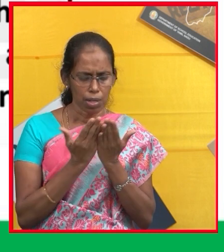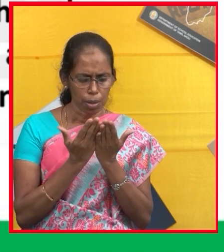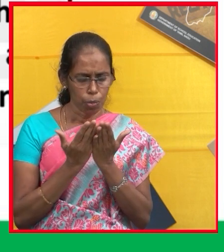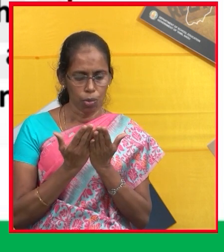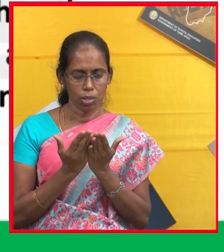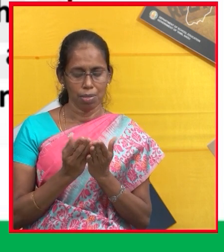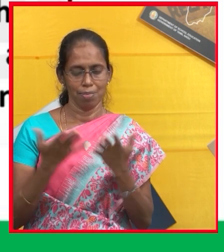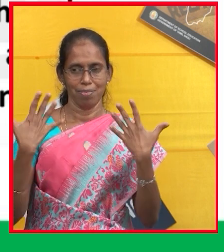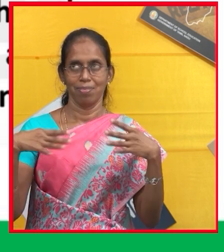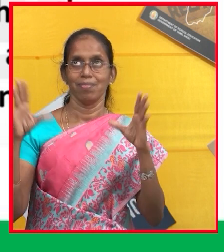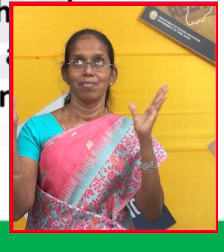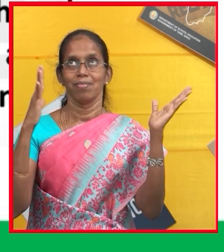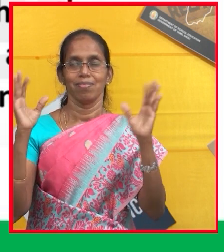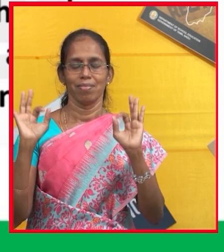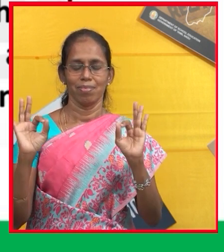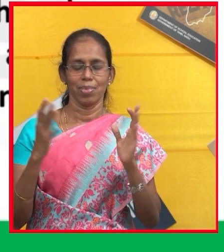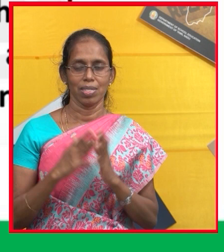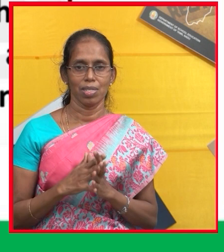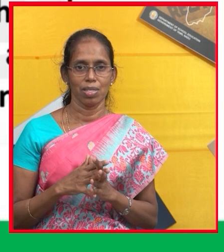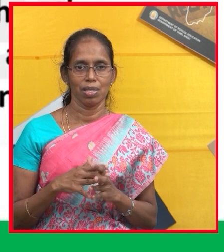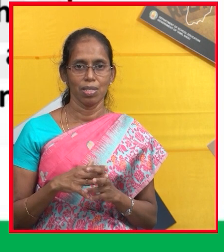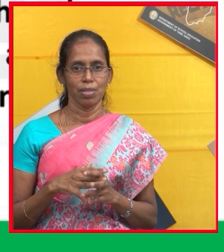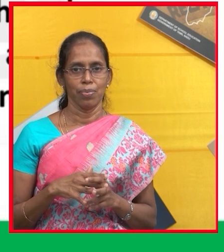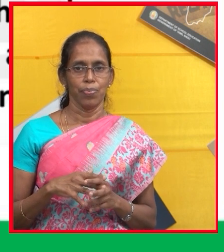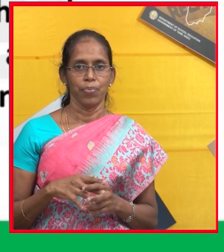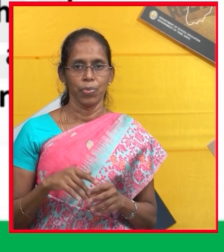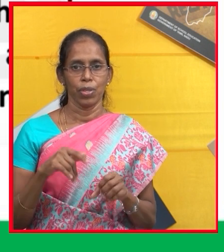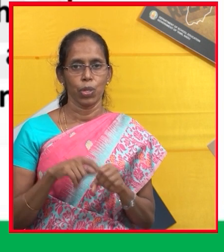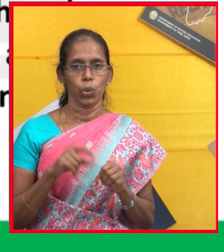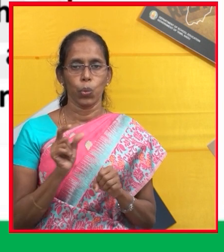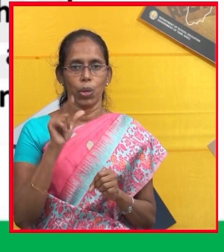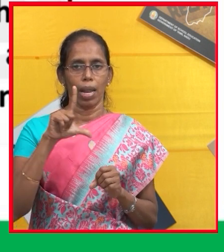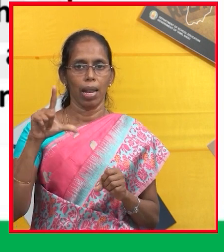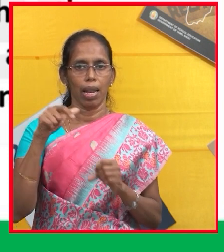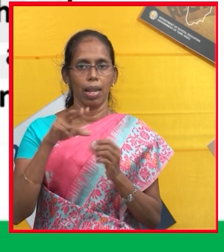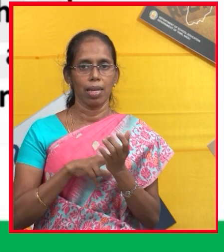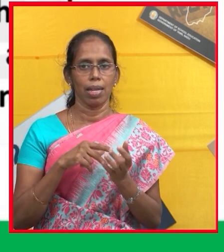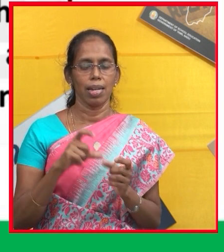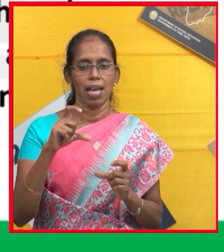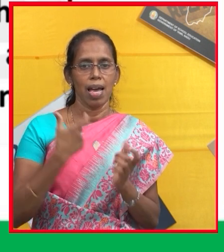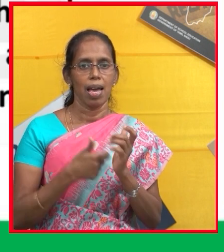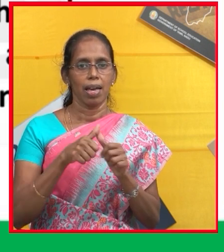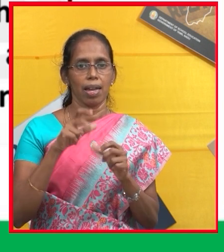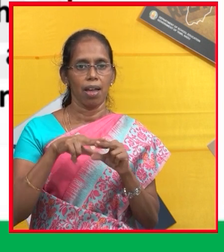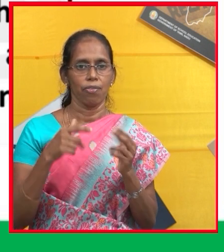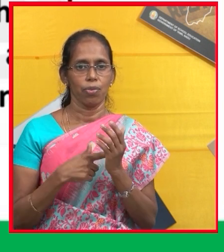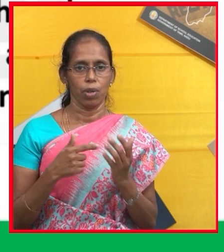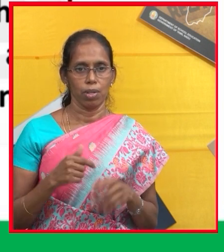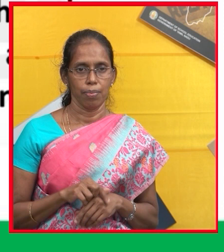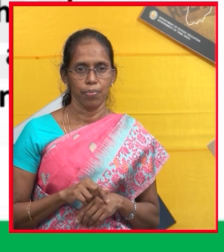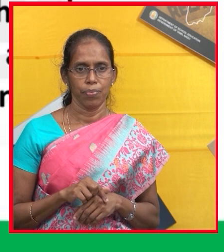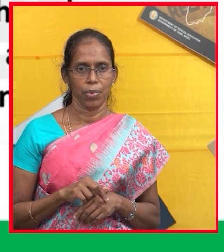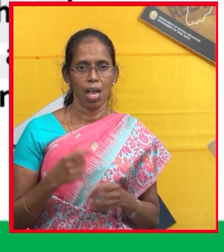when the weather was pleasant and did some quilling and craft work. While team leader Joshi read